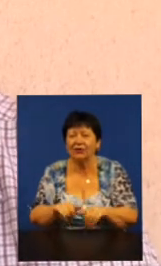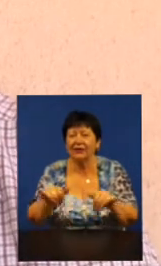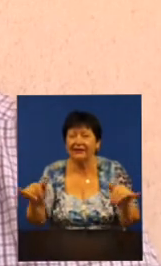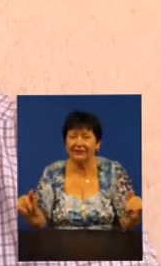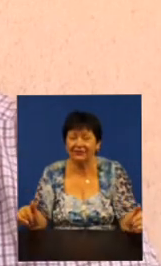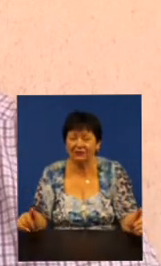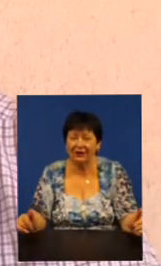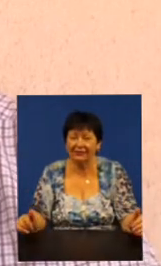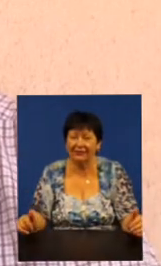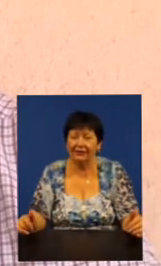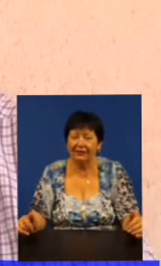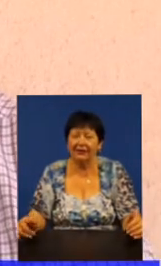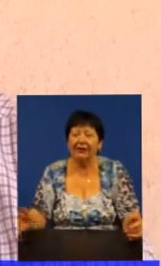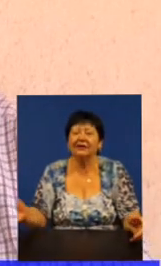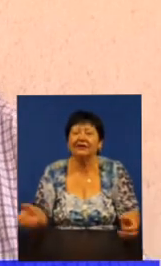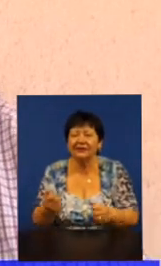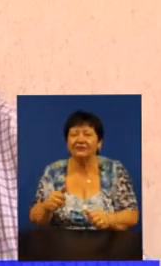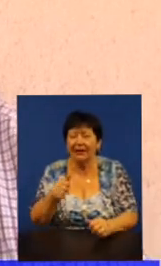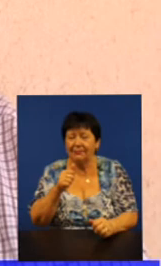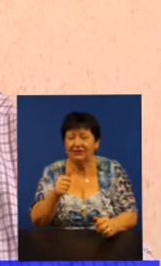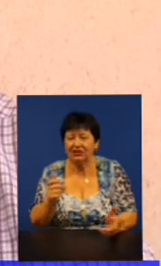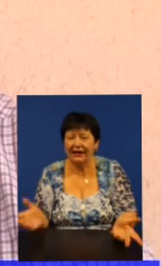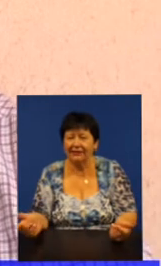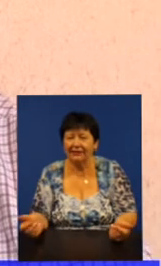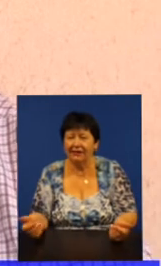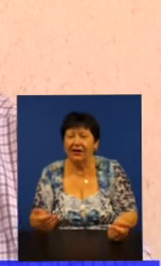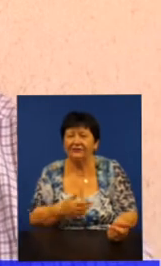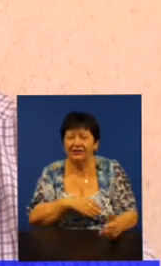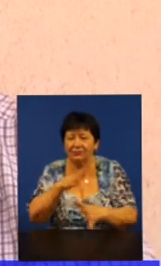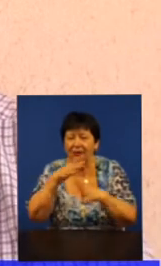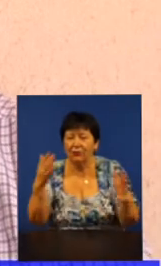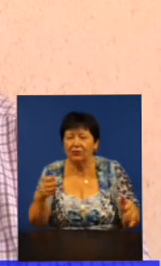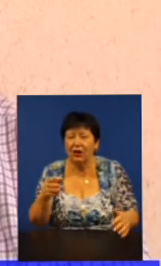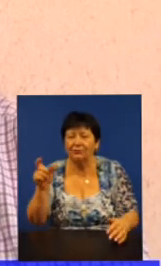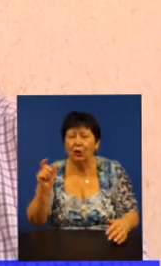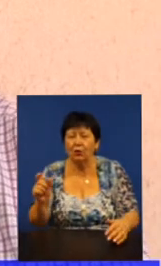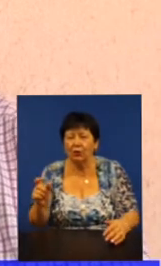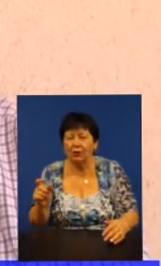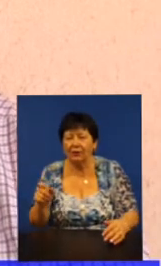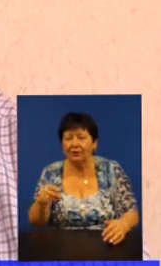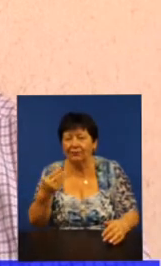desfășurat, într-adevăr am încercat să facem mai multe lucruri bune pentru